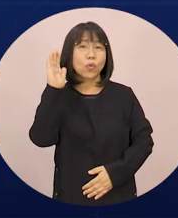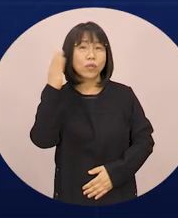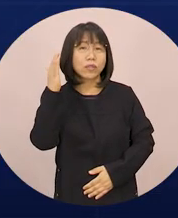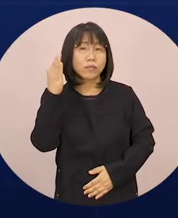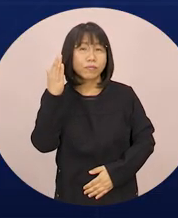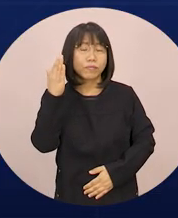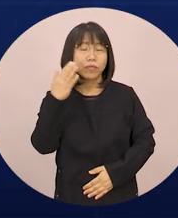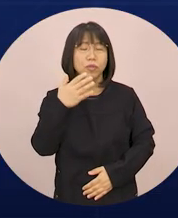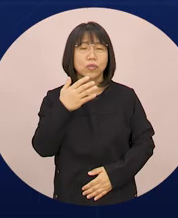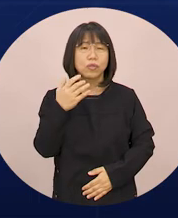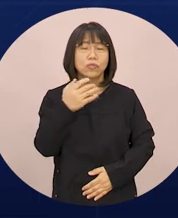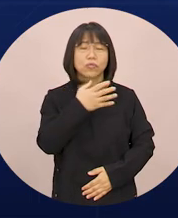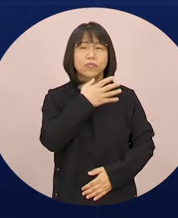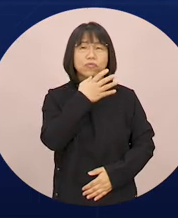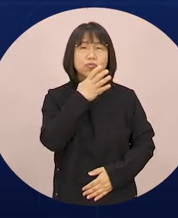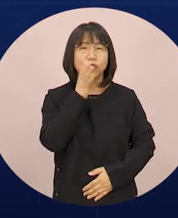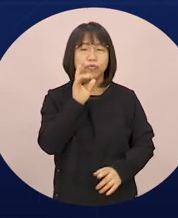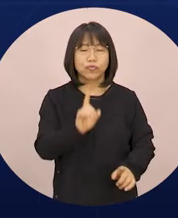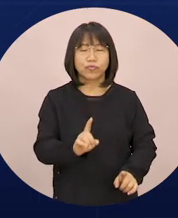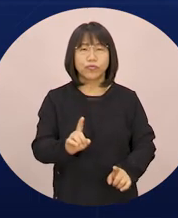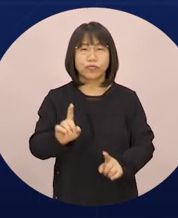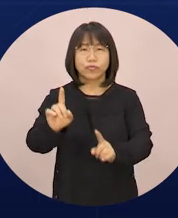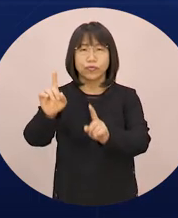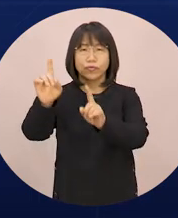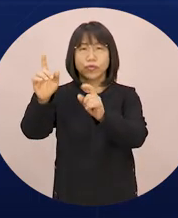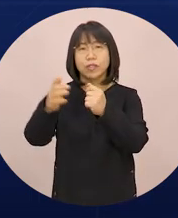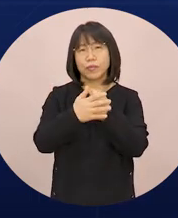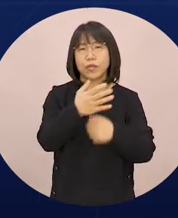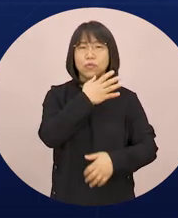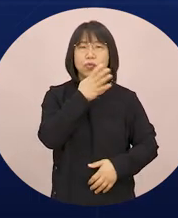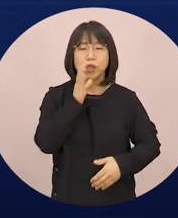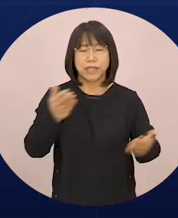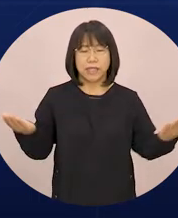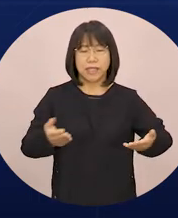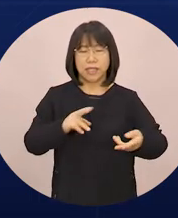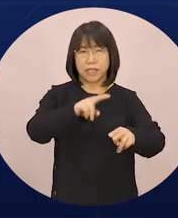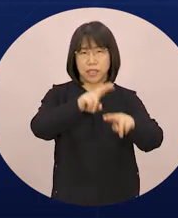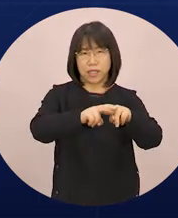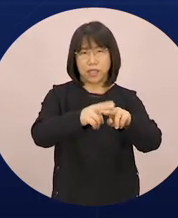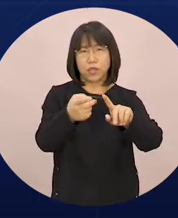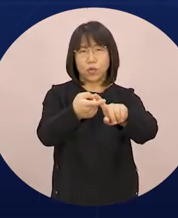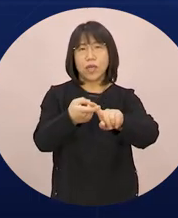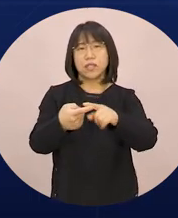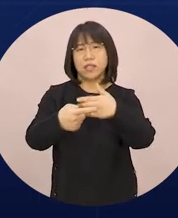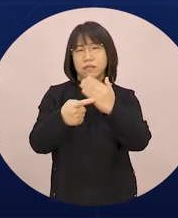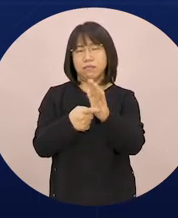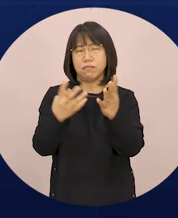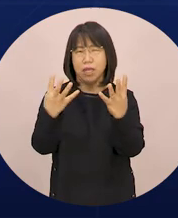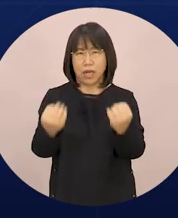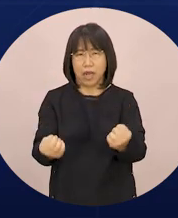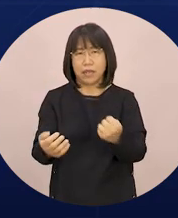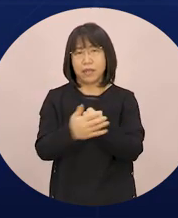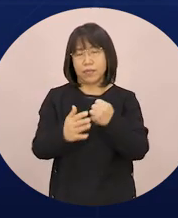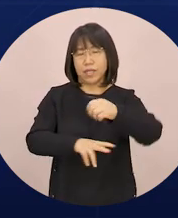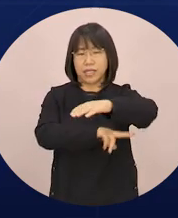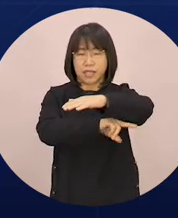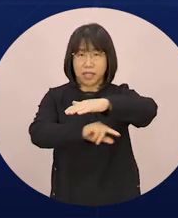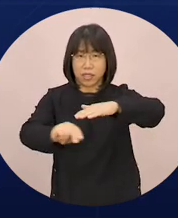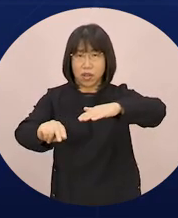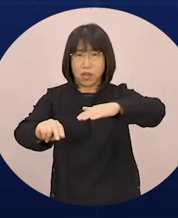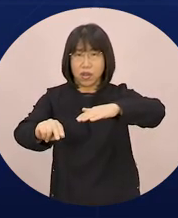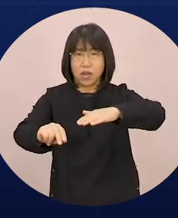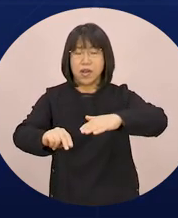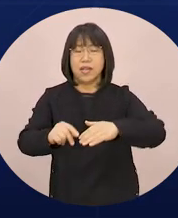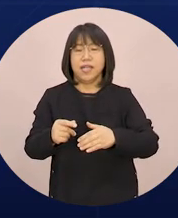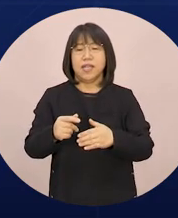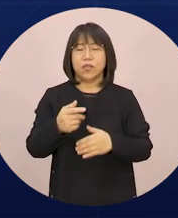우리 사회가 점차 고령화되면서 어르신 일자리에 대한 관심이 한층 높아지고 있는데요. 강서구 소재 지하철